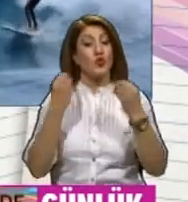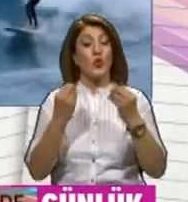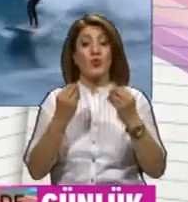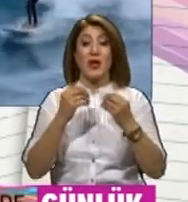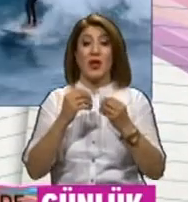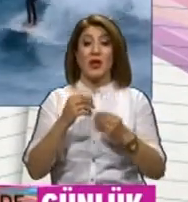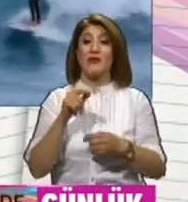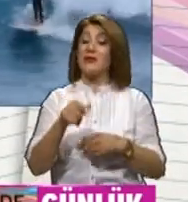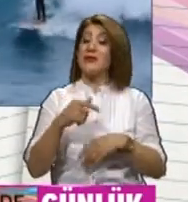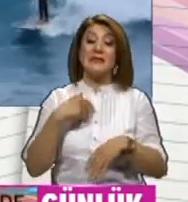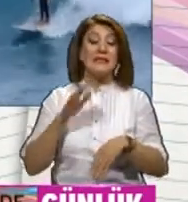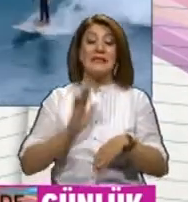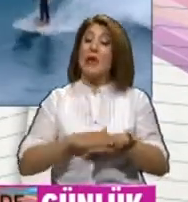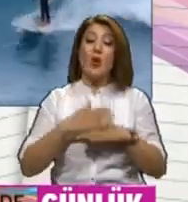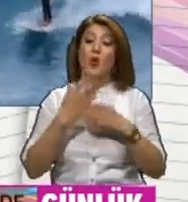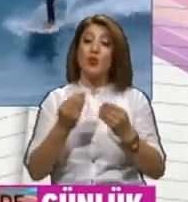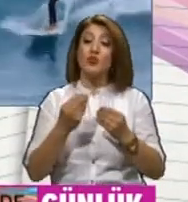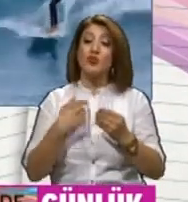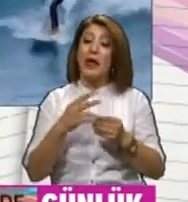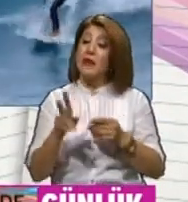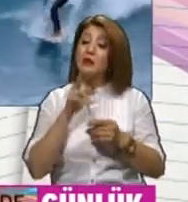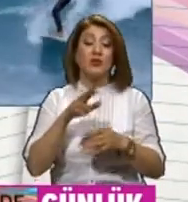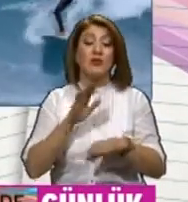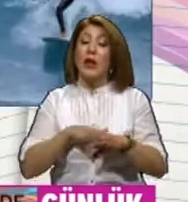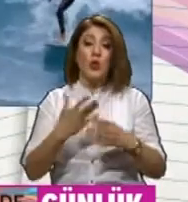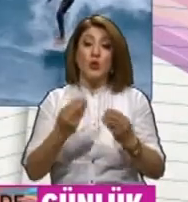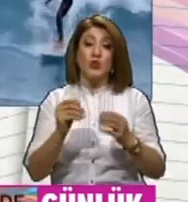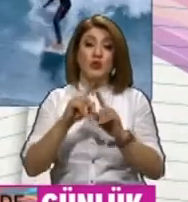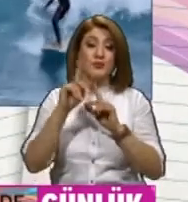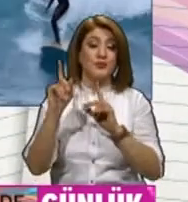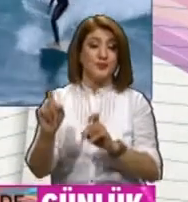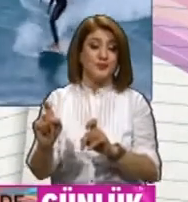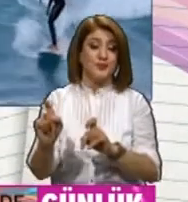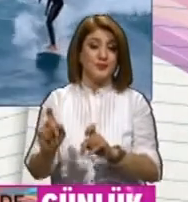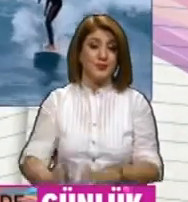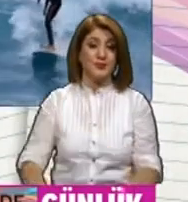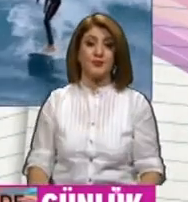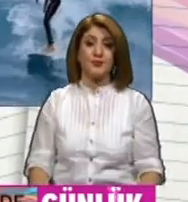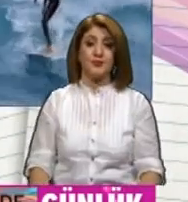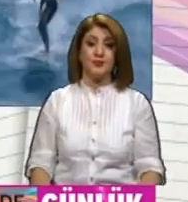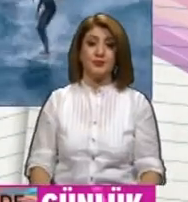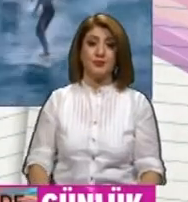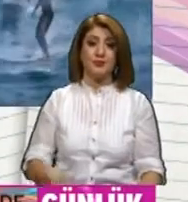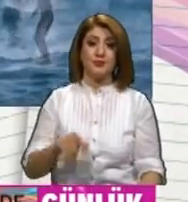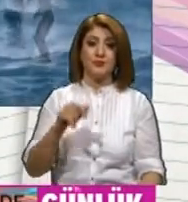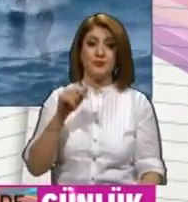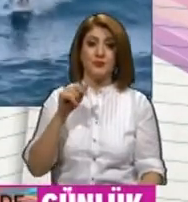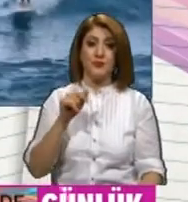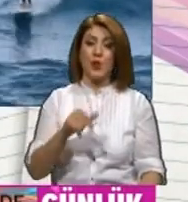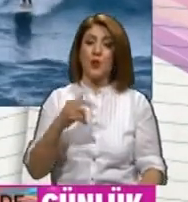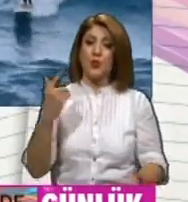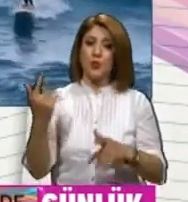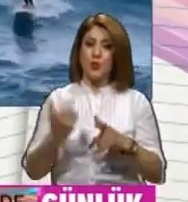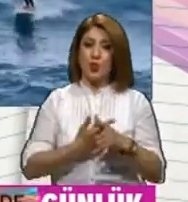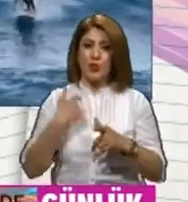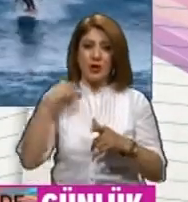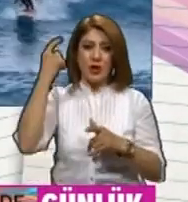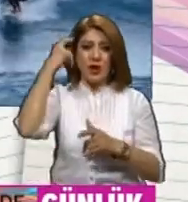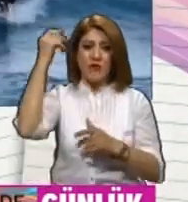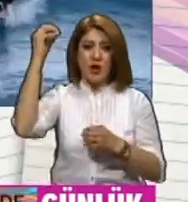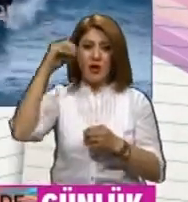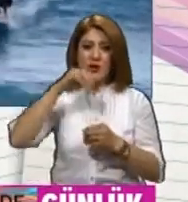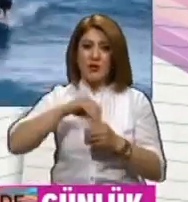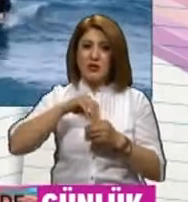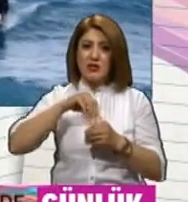Bu proje bizi nereye götürebilir? Ya proje bizi nereye götürmesini istiyoruz. Proje bu zihindeki bu sörf